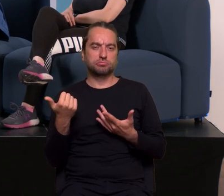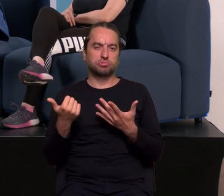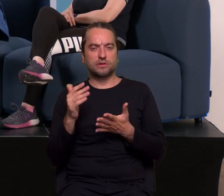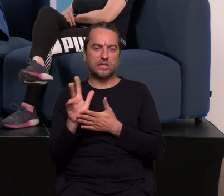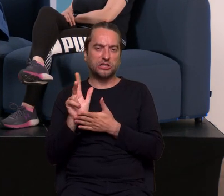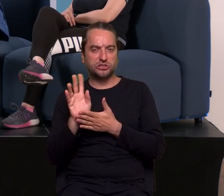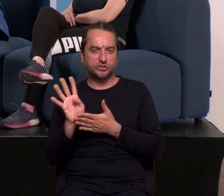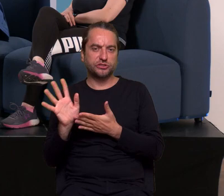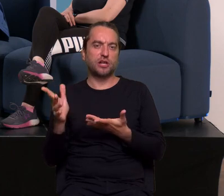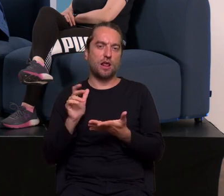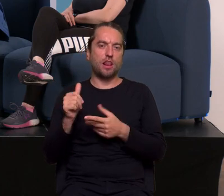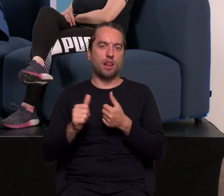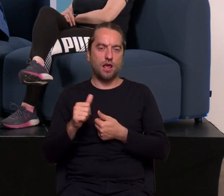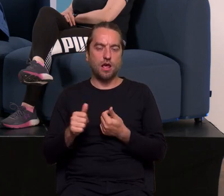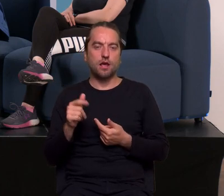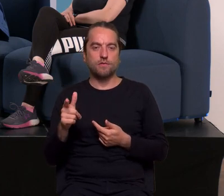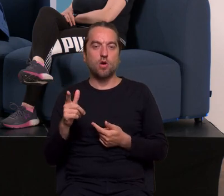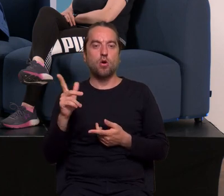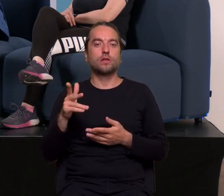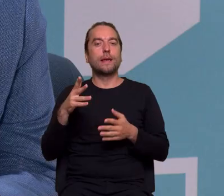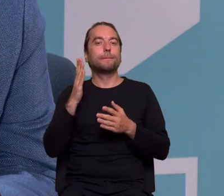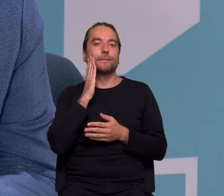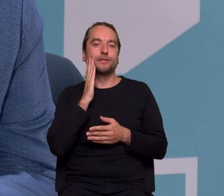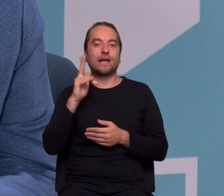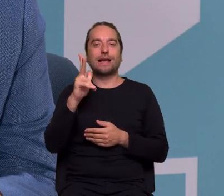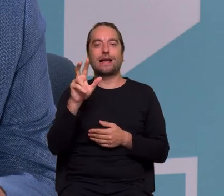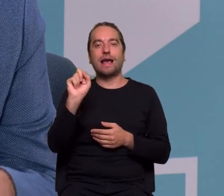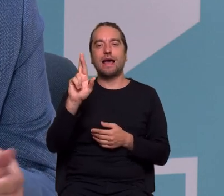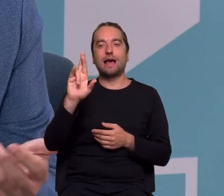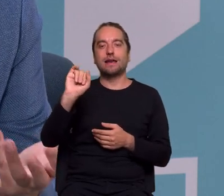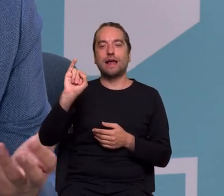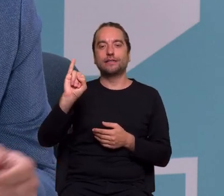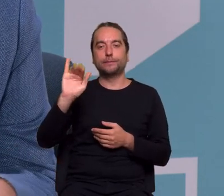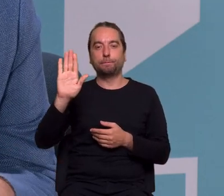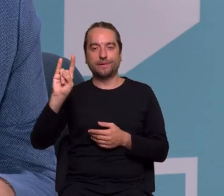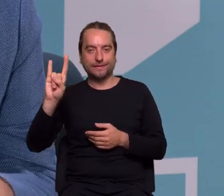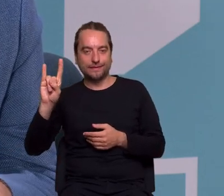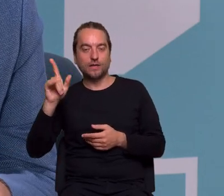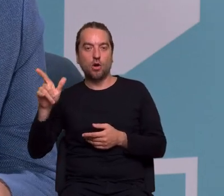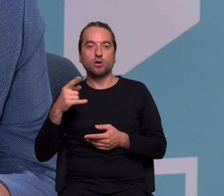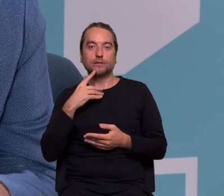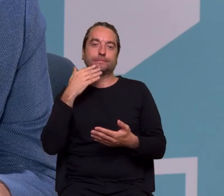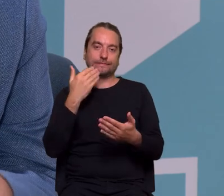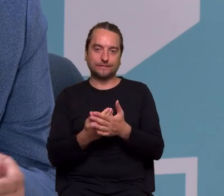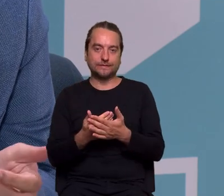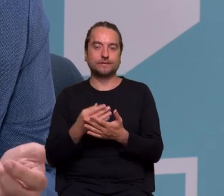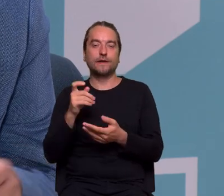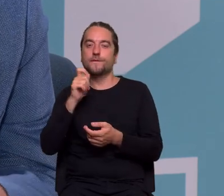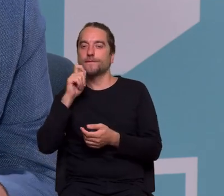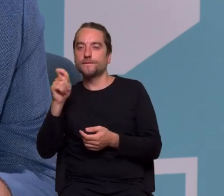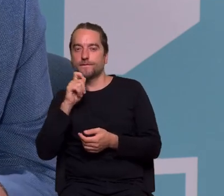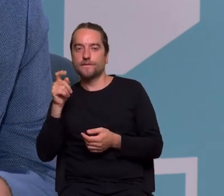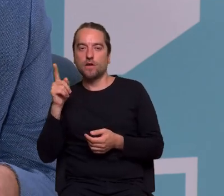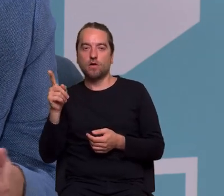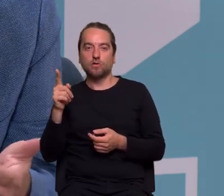dziewczynki z Karaibów, która przyznała się podczas takiego wywiadu, że zorientowała się,